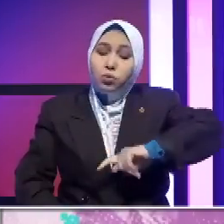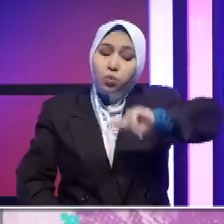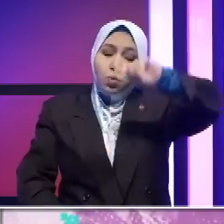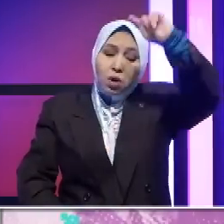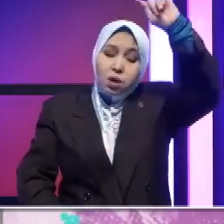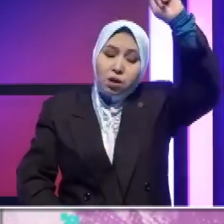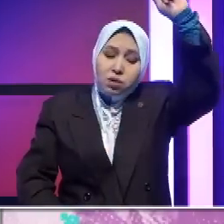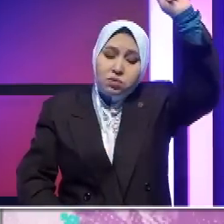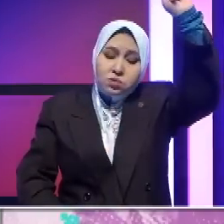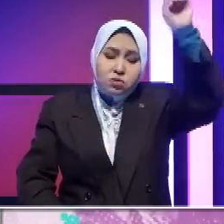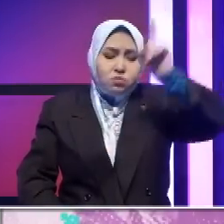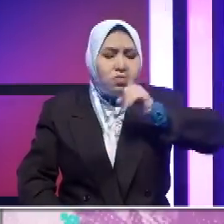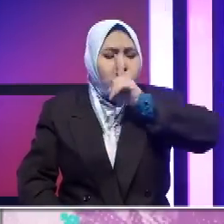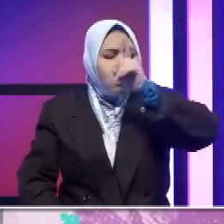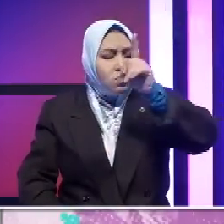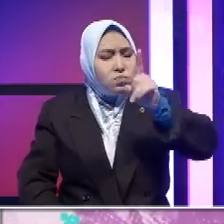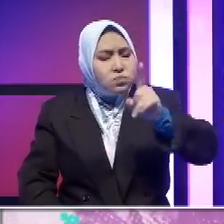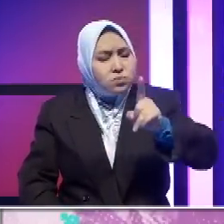أخاف